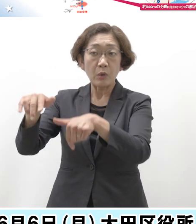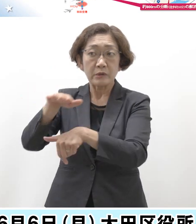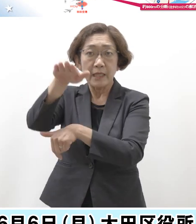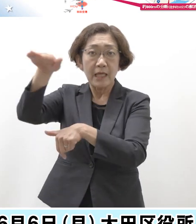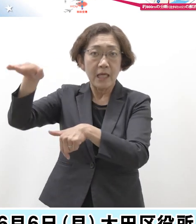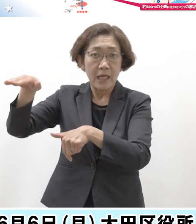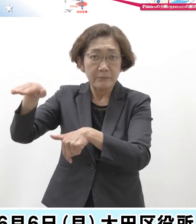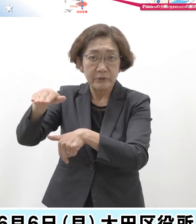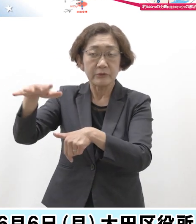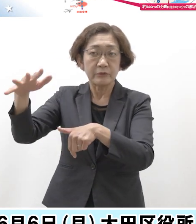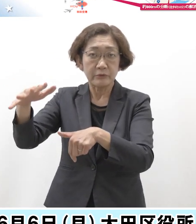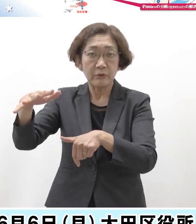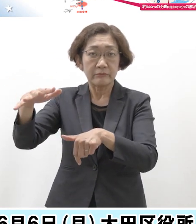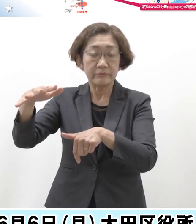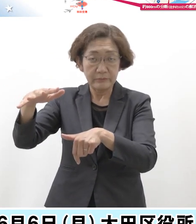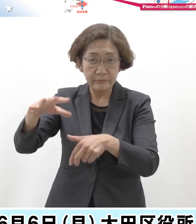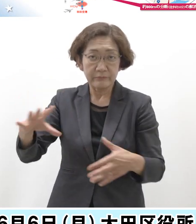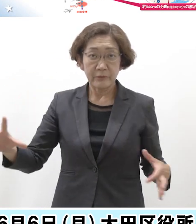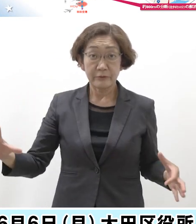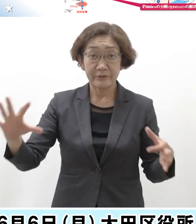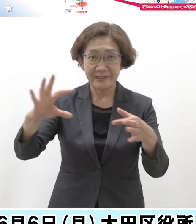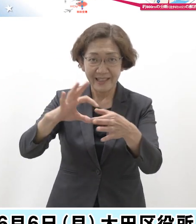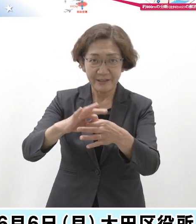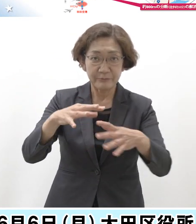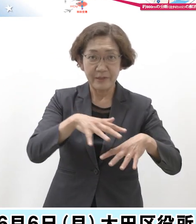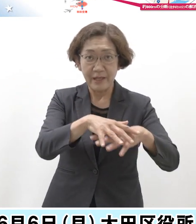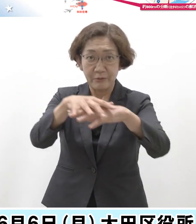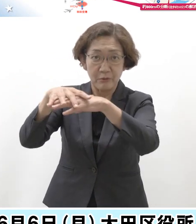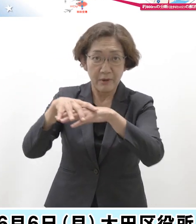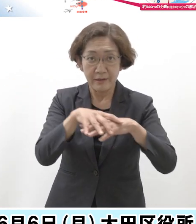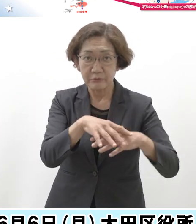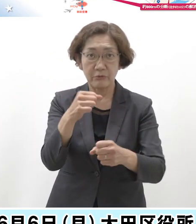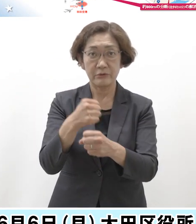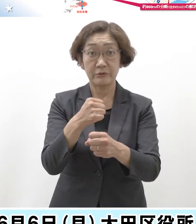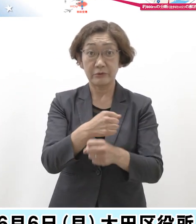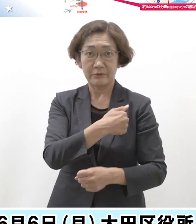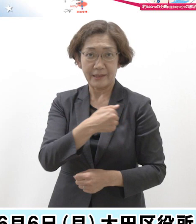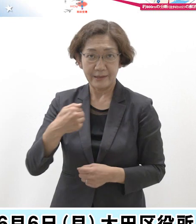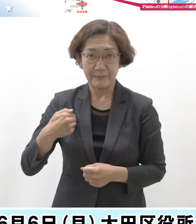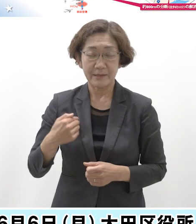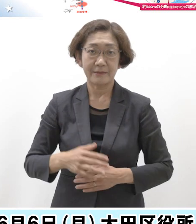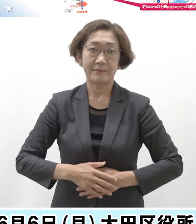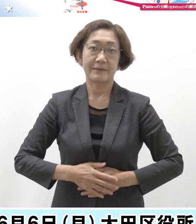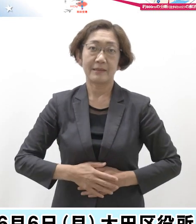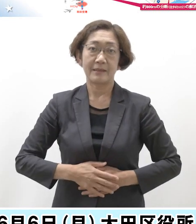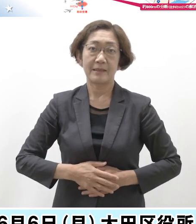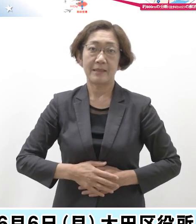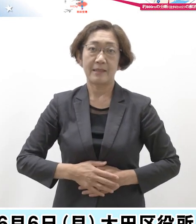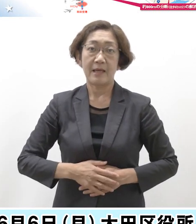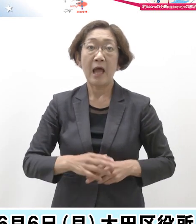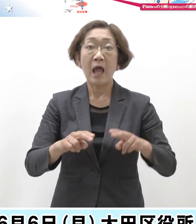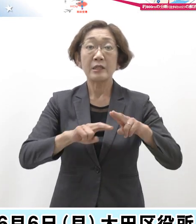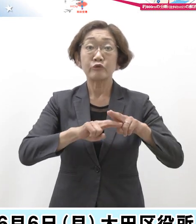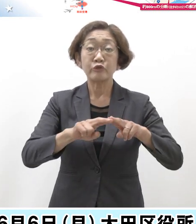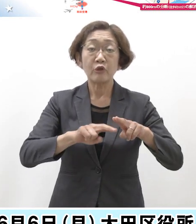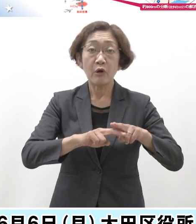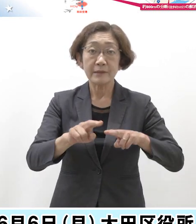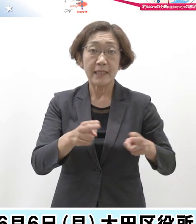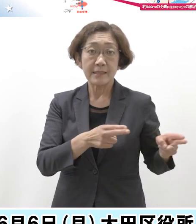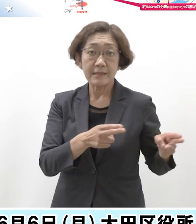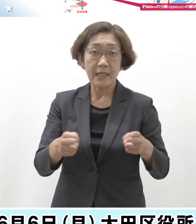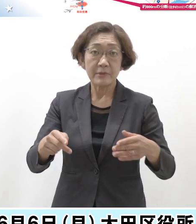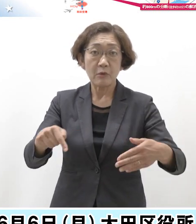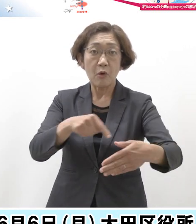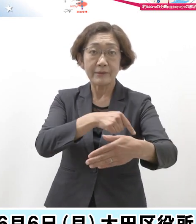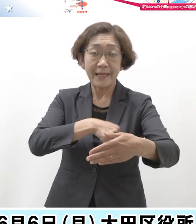なネットワークを形成していきます。新空港線整備の具体的な内容といたしましては